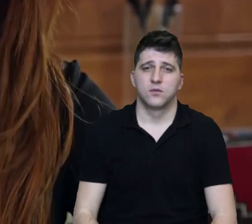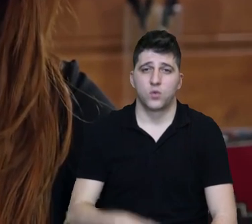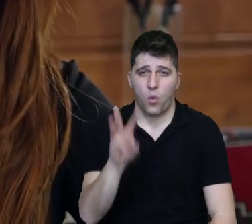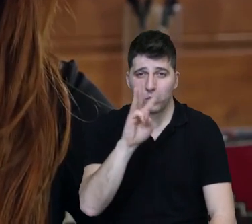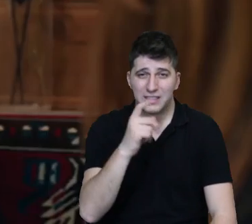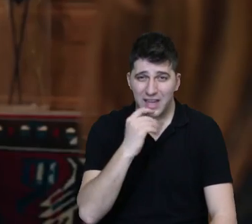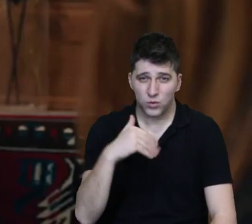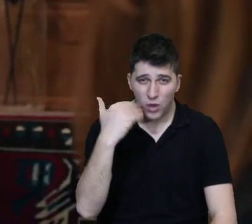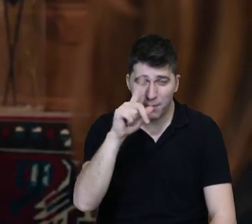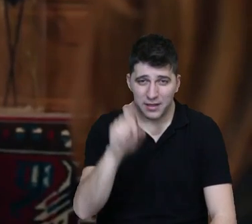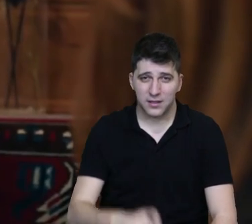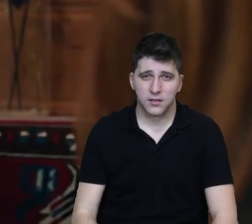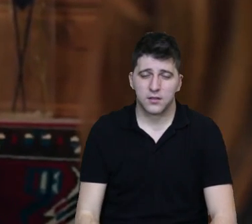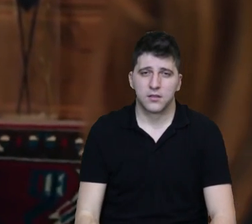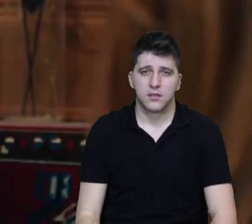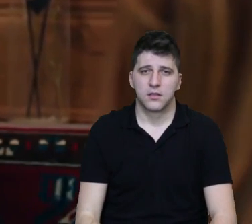30 yıl sonra mı?